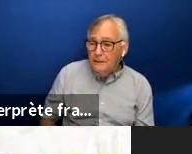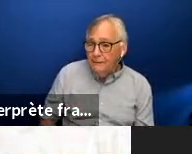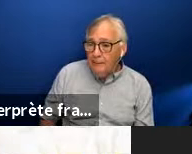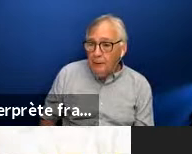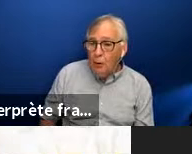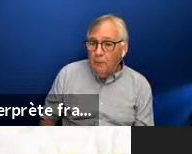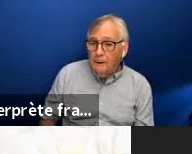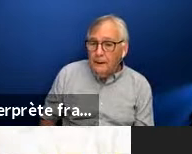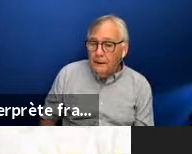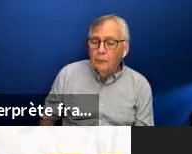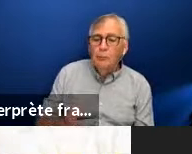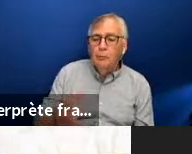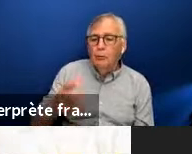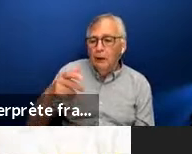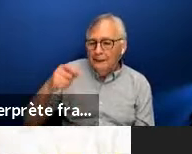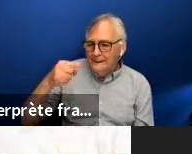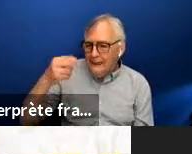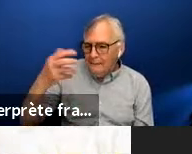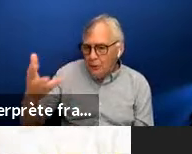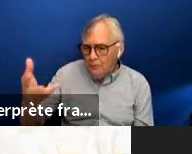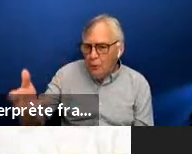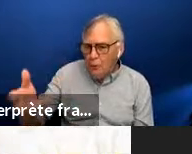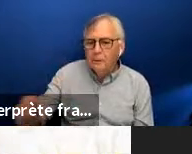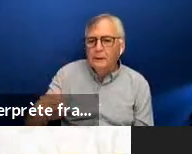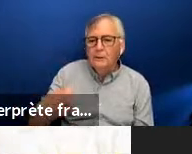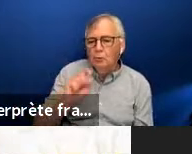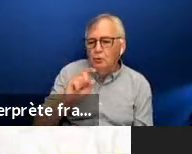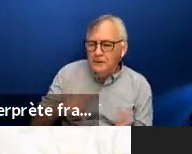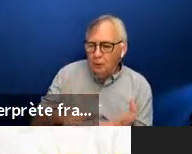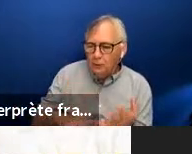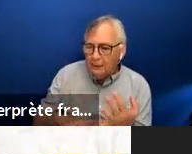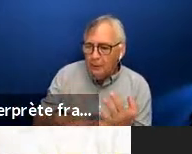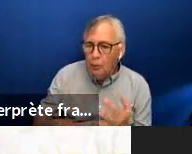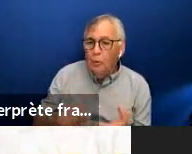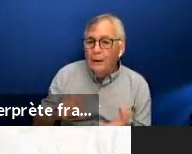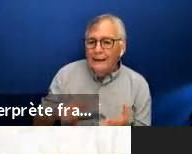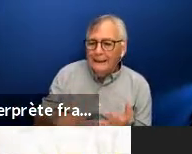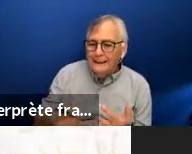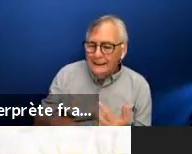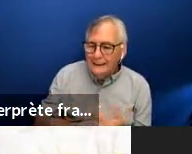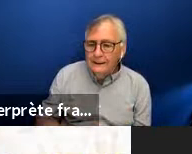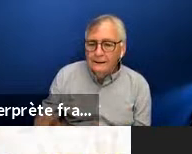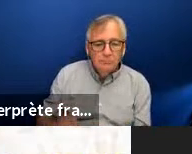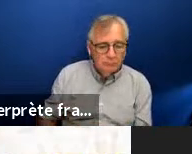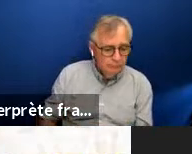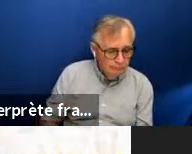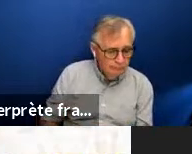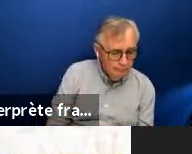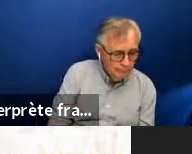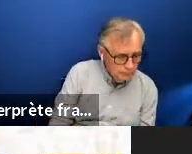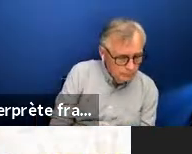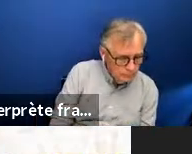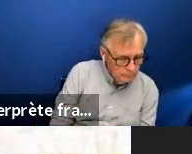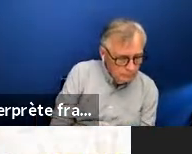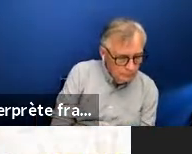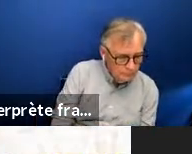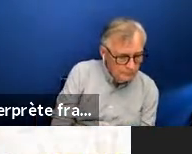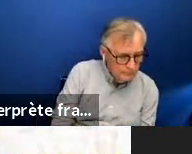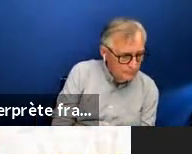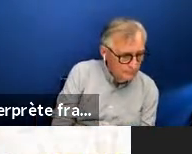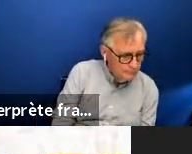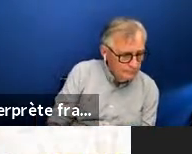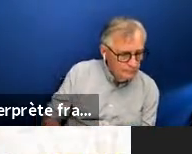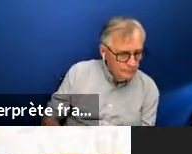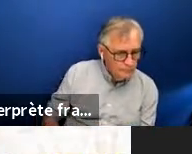Si vous n'avez pas compris, si la personne n'a pas compris, utilisez un tableau, écrire.